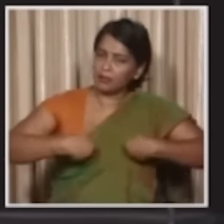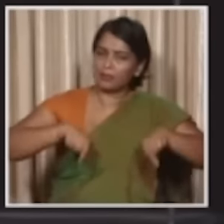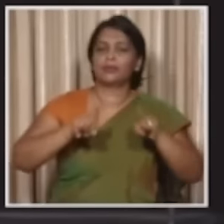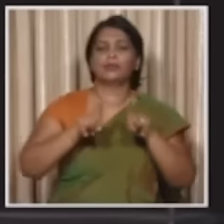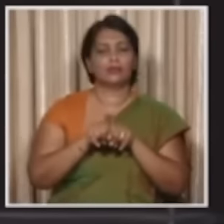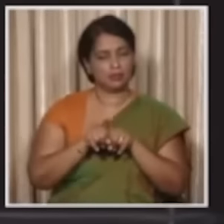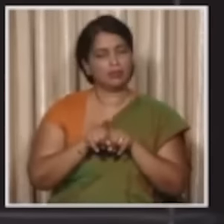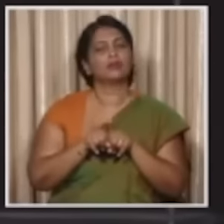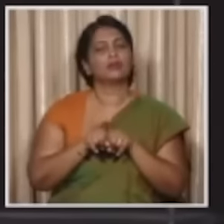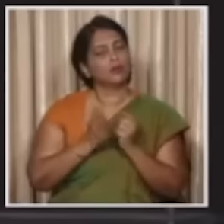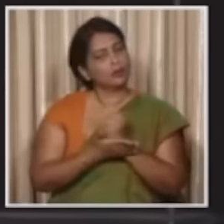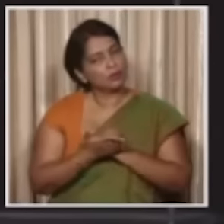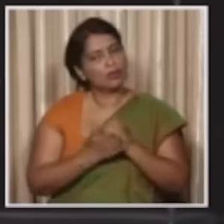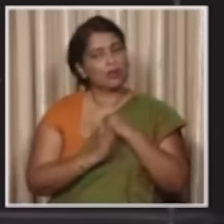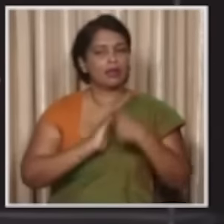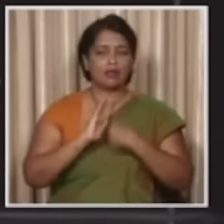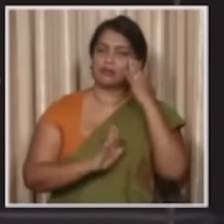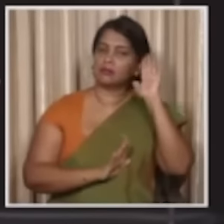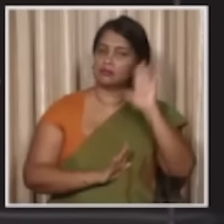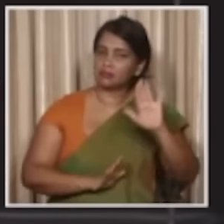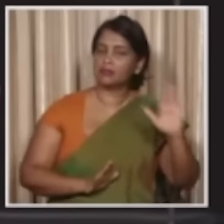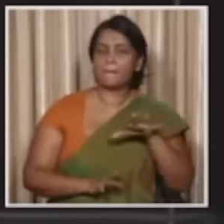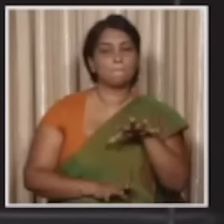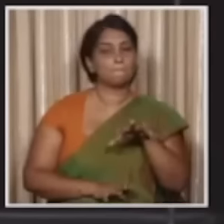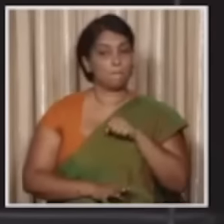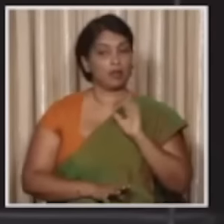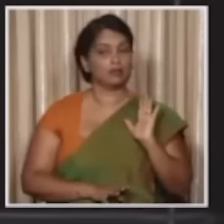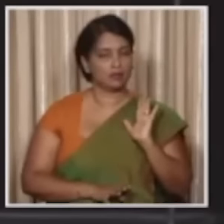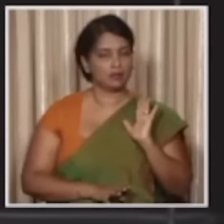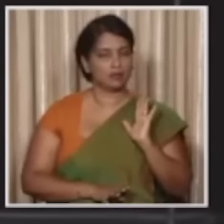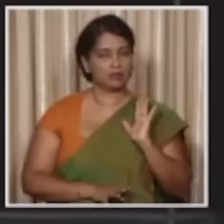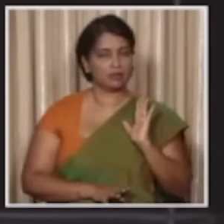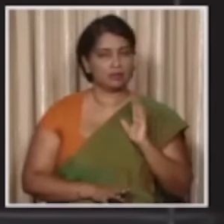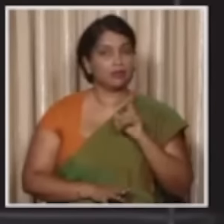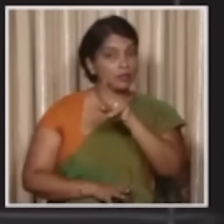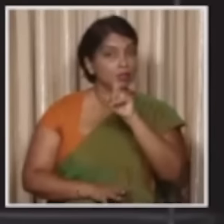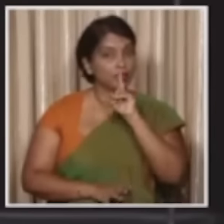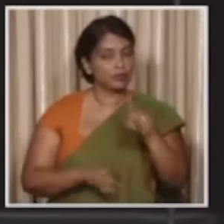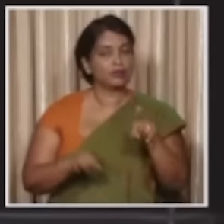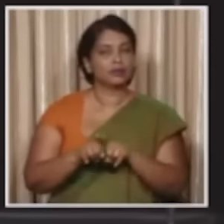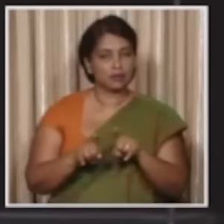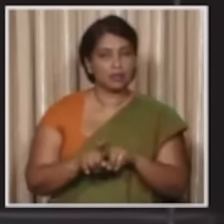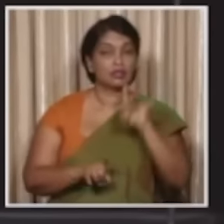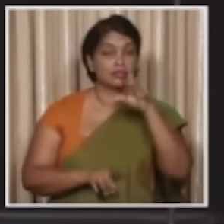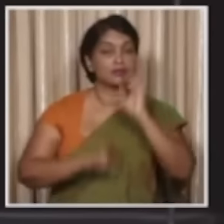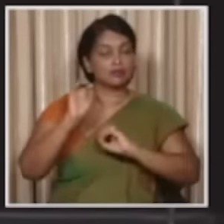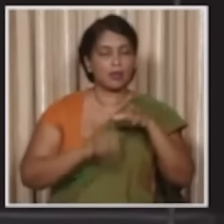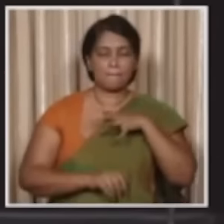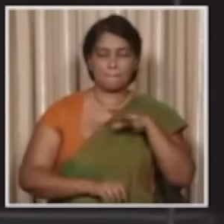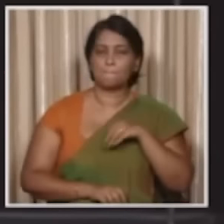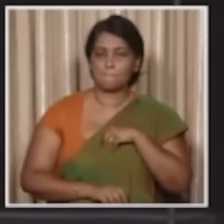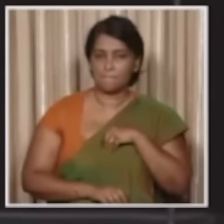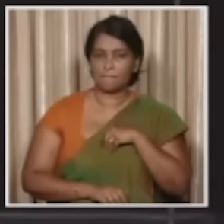දෙනාටම සියලුම ලංකාවේ ඉන්න කාන්තාවන්ට ප්‍රයෝජනයක් වෙන්න ඕනේ. ඔබතුමා කිව්වා වගේම මම 100%ක් එකඟ